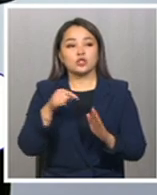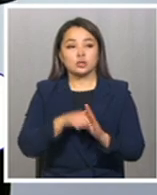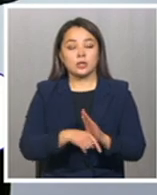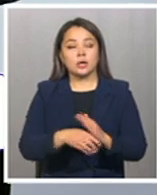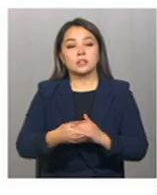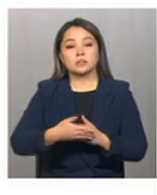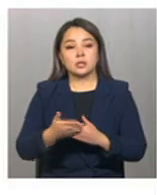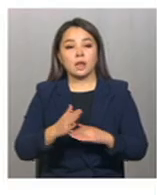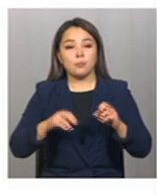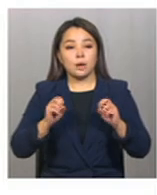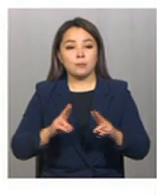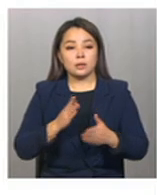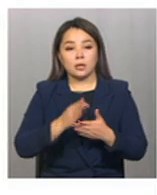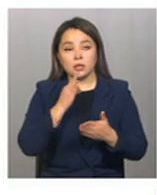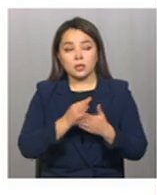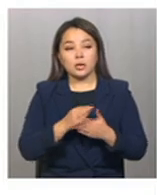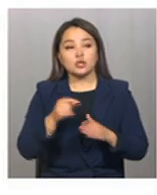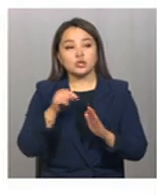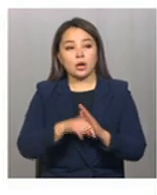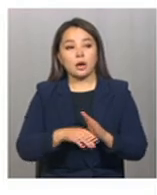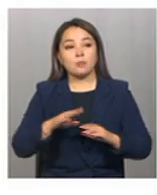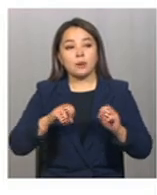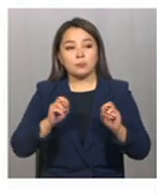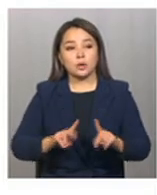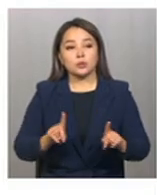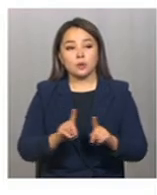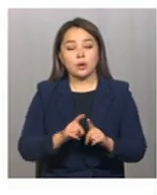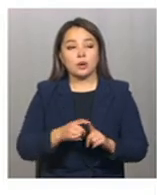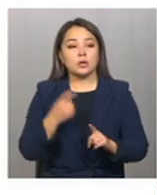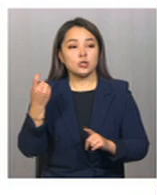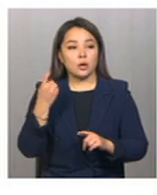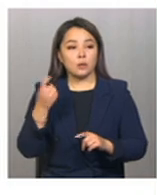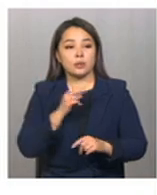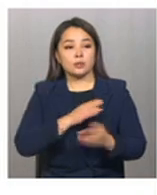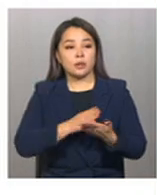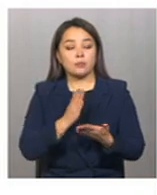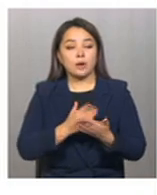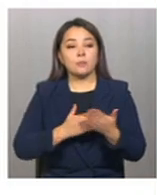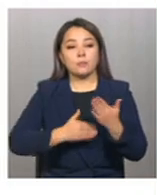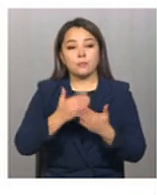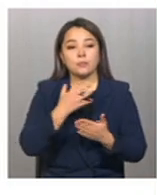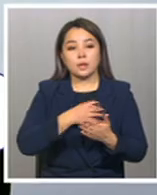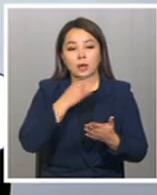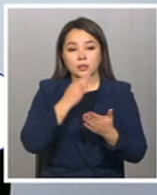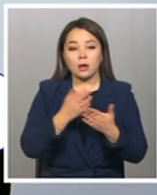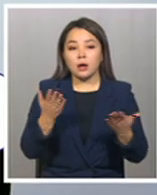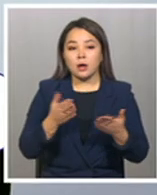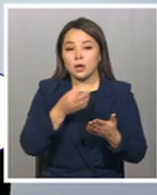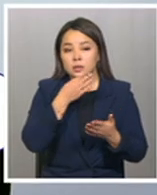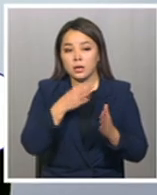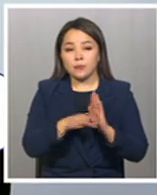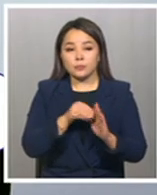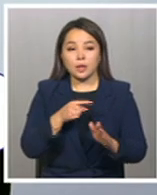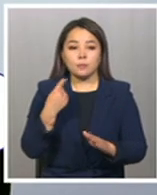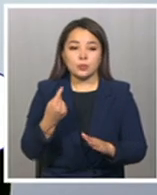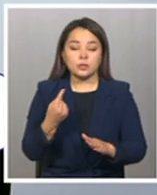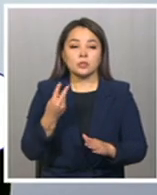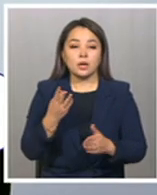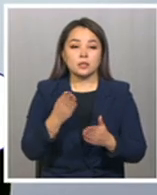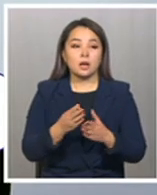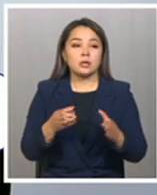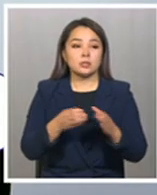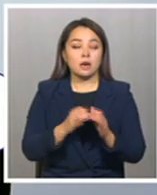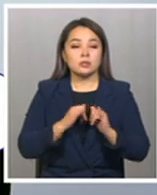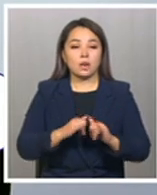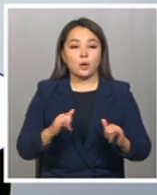сыртқы мамандану. Ішкі мамандану бұл аймақтың шаруашылық кешенінде маңызы жоғары, яғни қандай да бір немесе бірнеше саланың